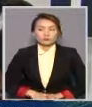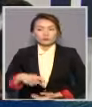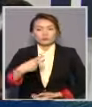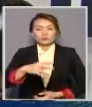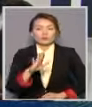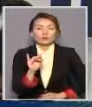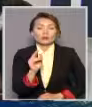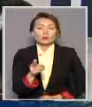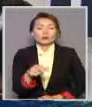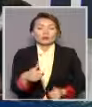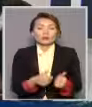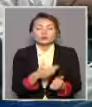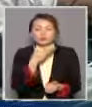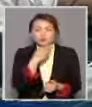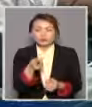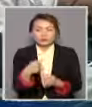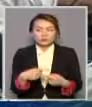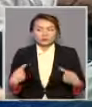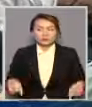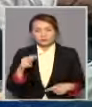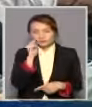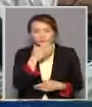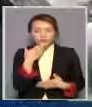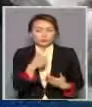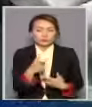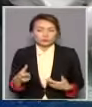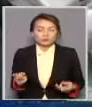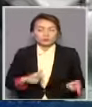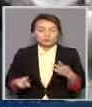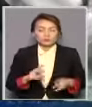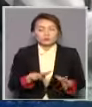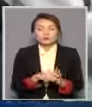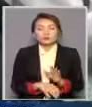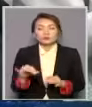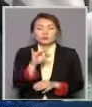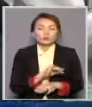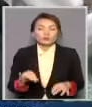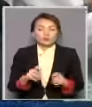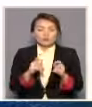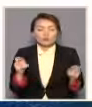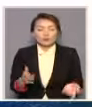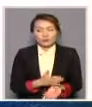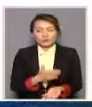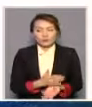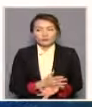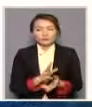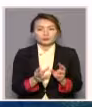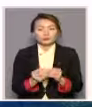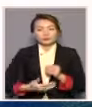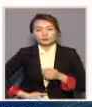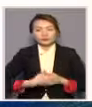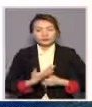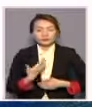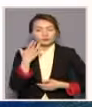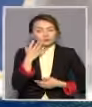20-шы ғасырдағы саяси қуғын-сүргін мыңдаған жазықсыз адамдардың қаны мен көз жасына суарылған тарихымыздың шерлі беттерінің бірі. Әкімшілік жазалаушы